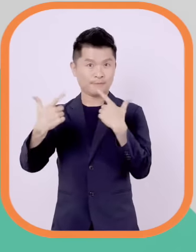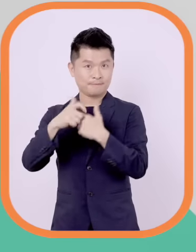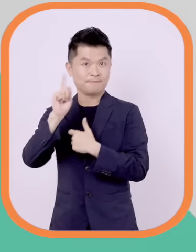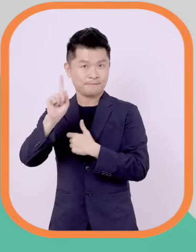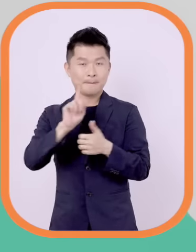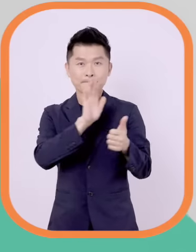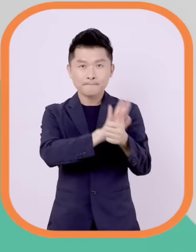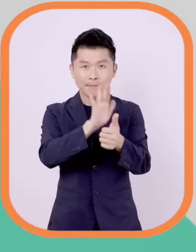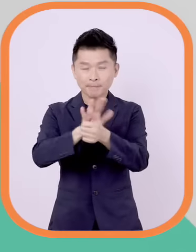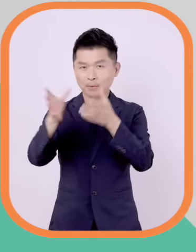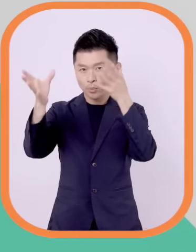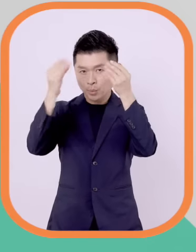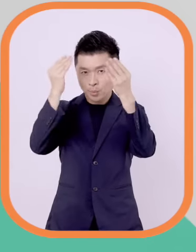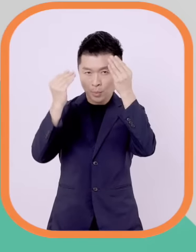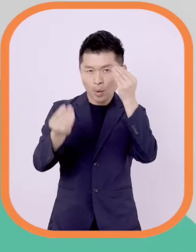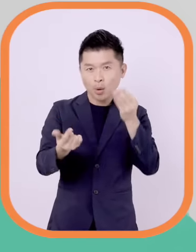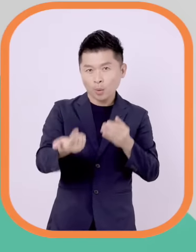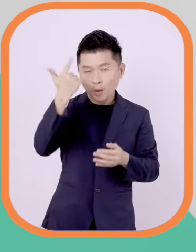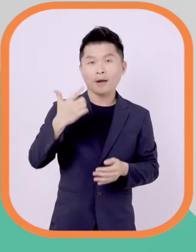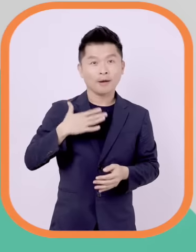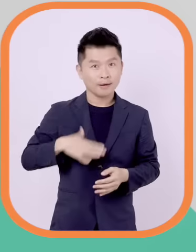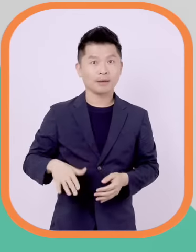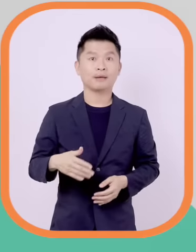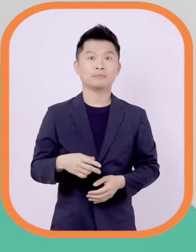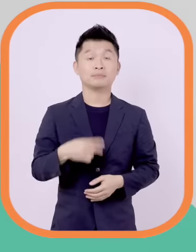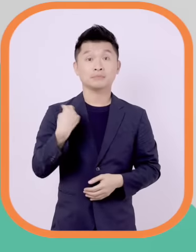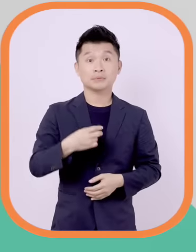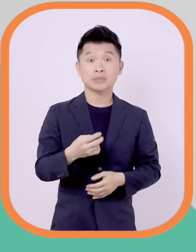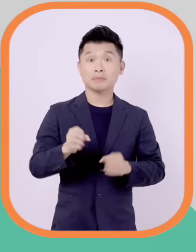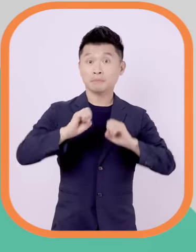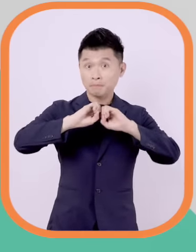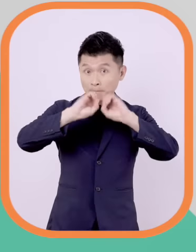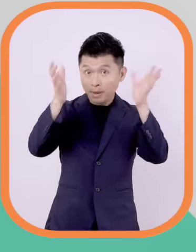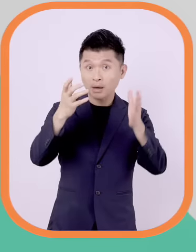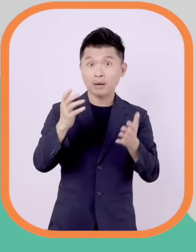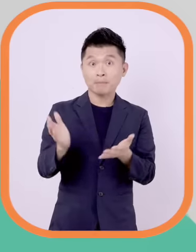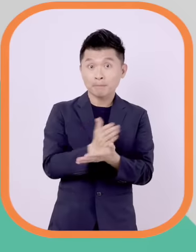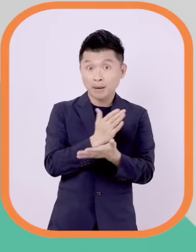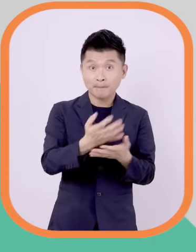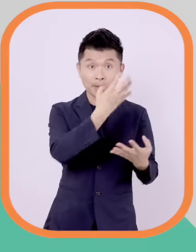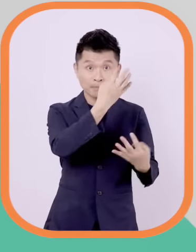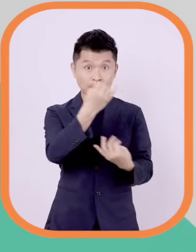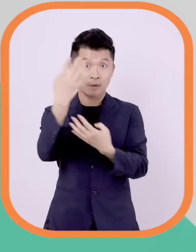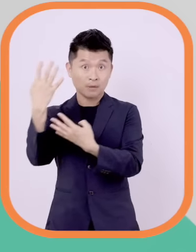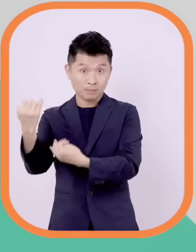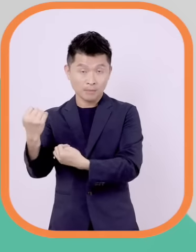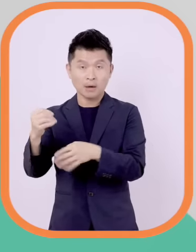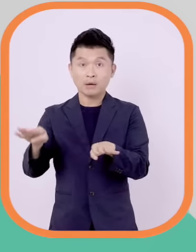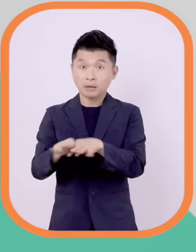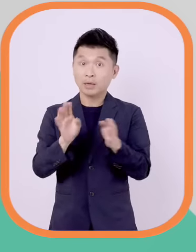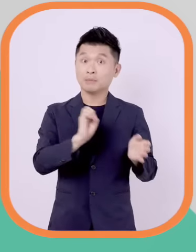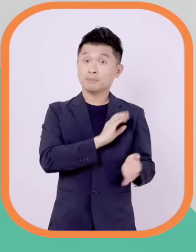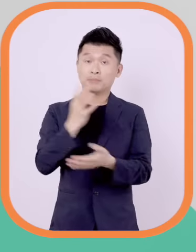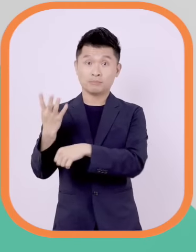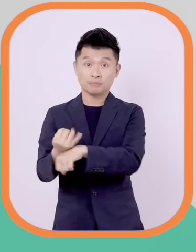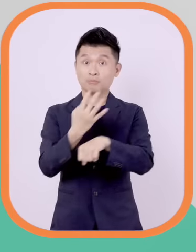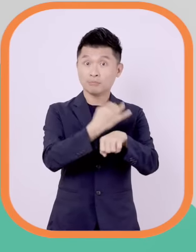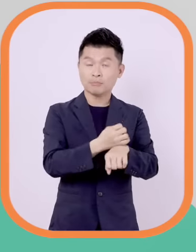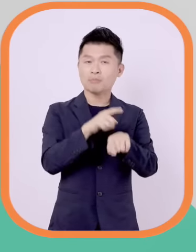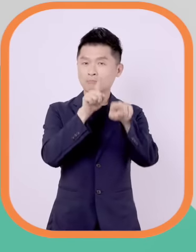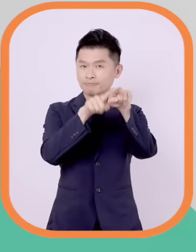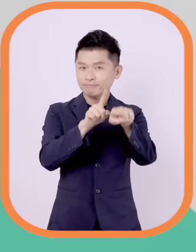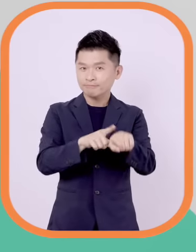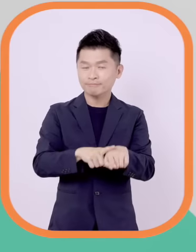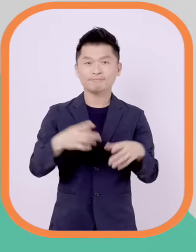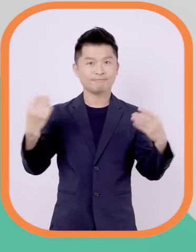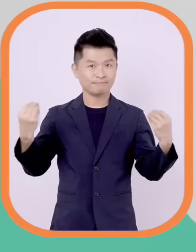适用法条，帮助国民法官加速理解案件，也会提早预告审理日程，包含开庭跟结束的时